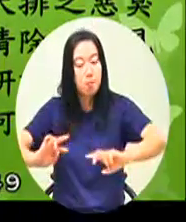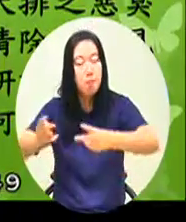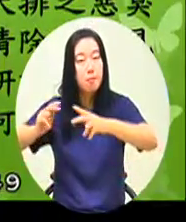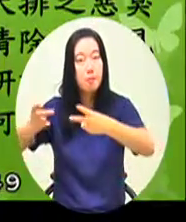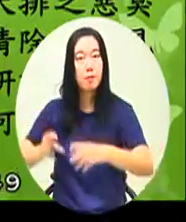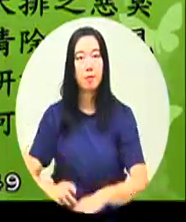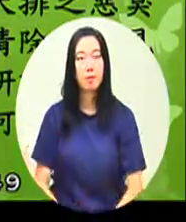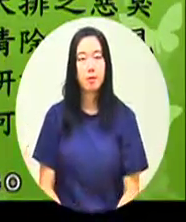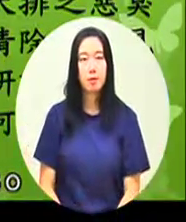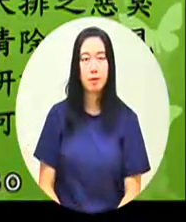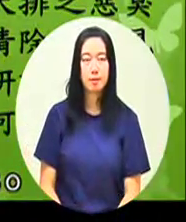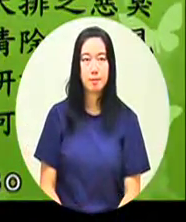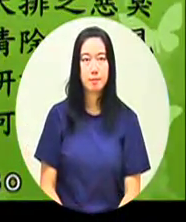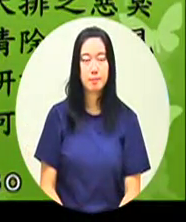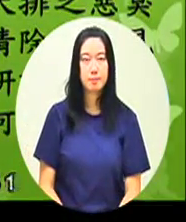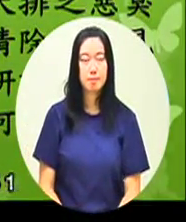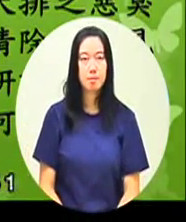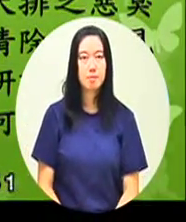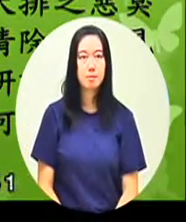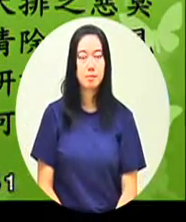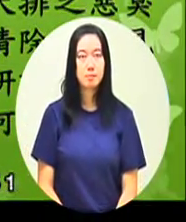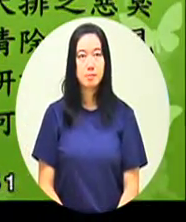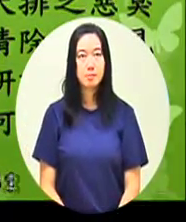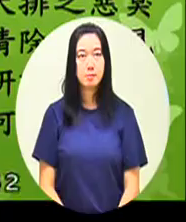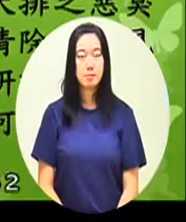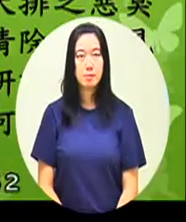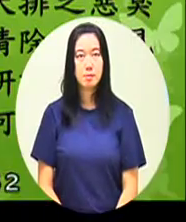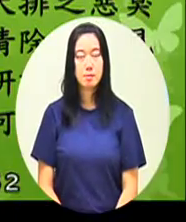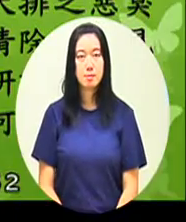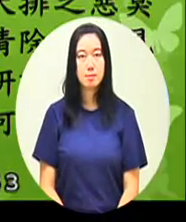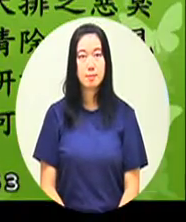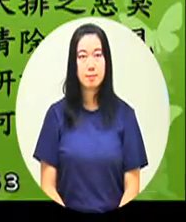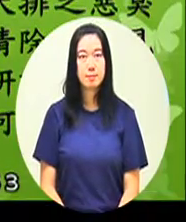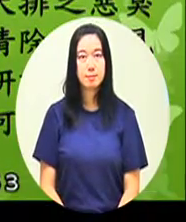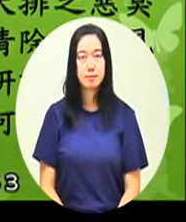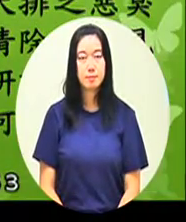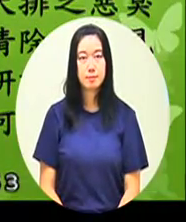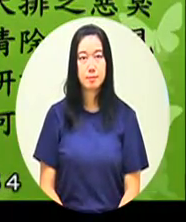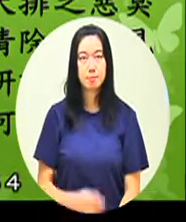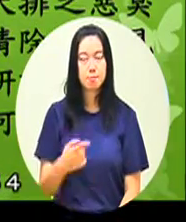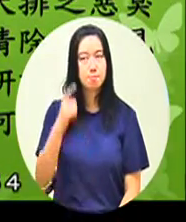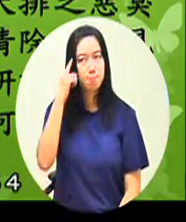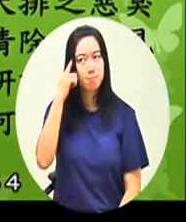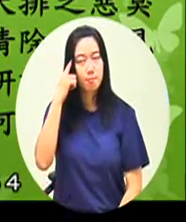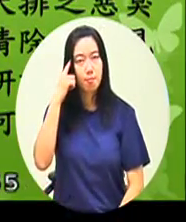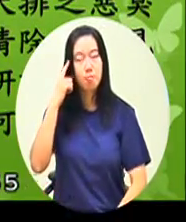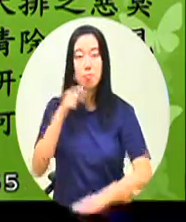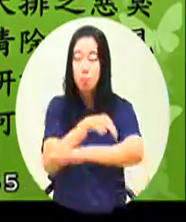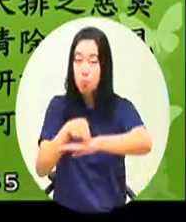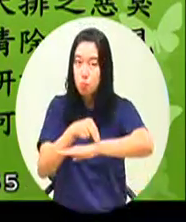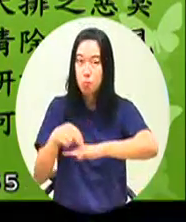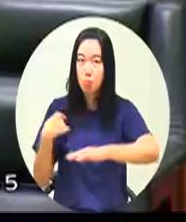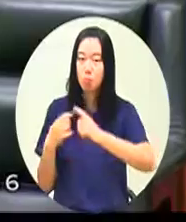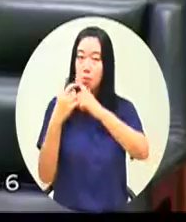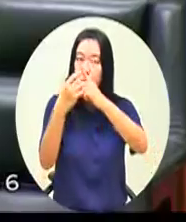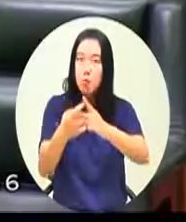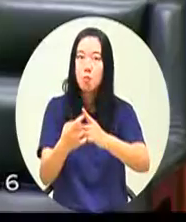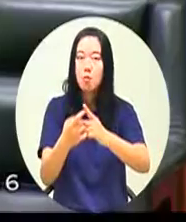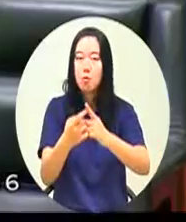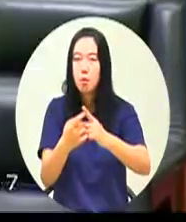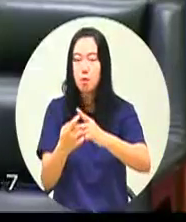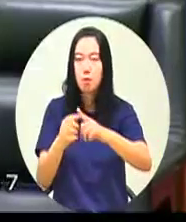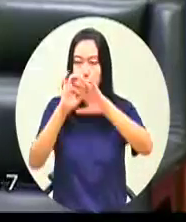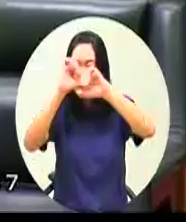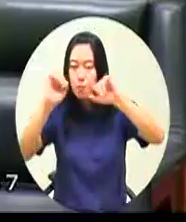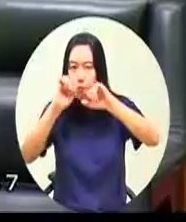局长这方面是不是可以来去怎样规划，还是去了解确实是不是安尼？那是不